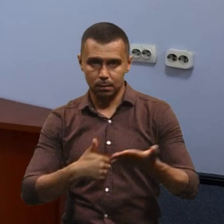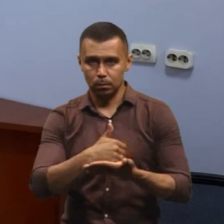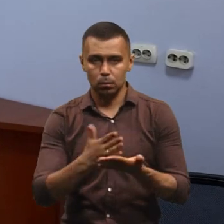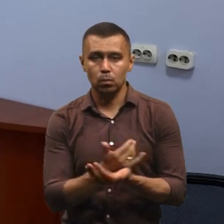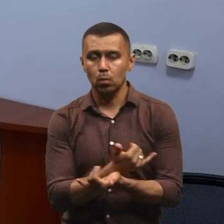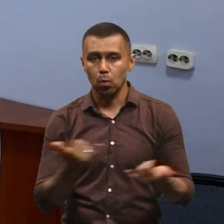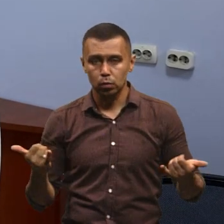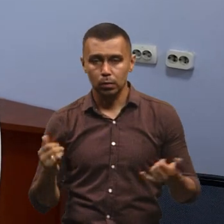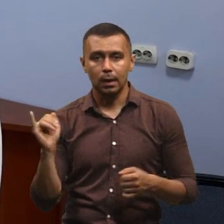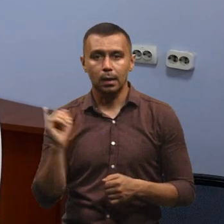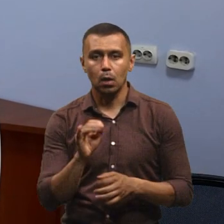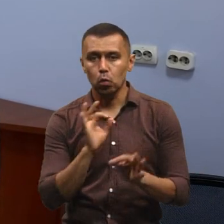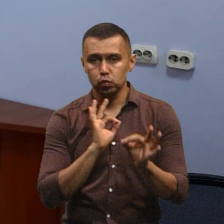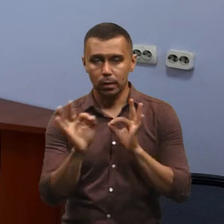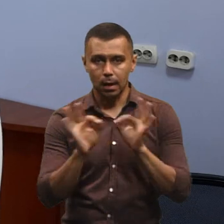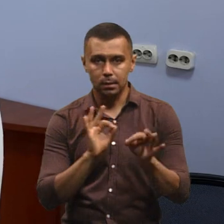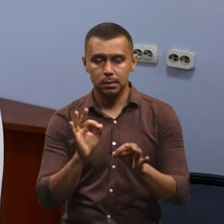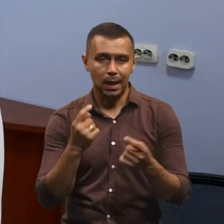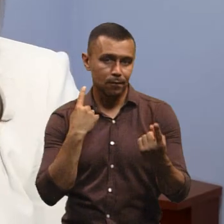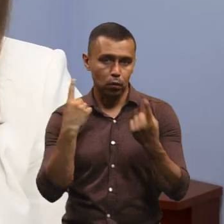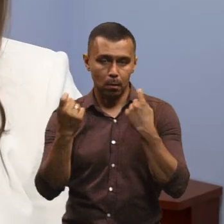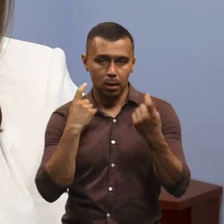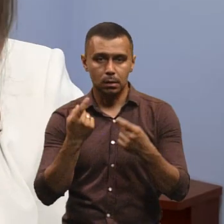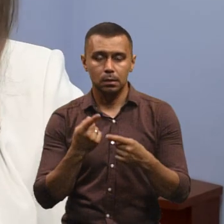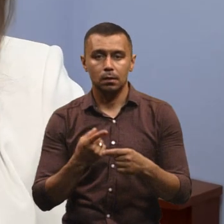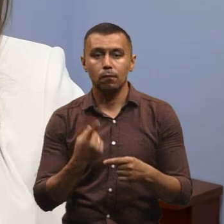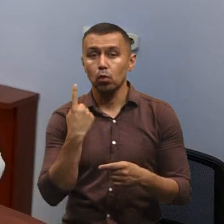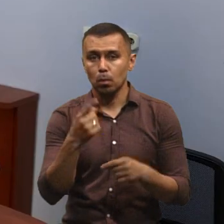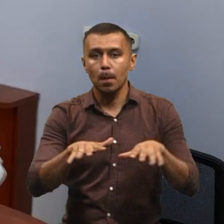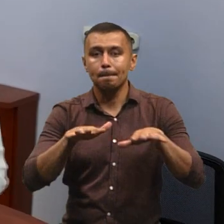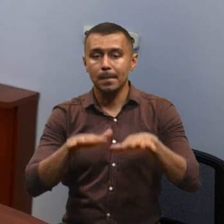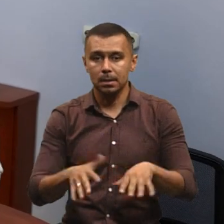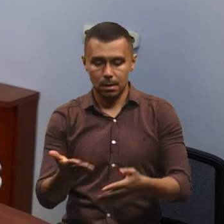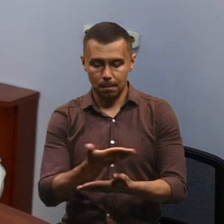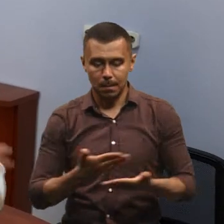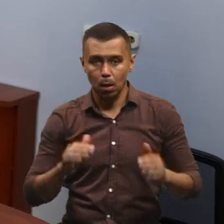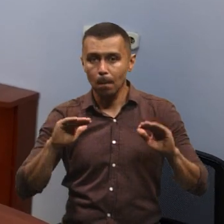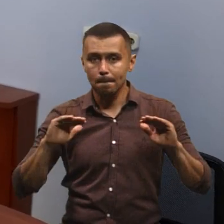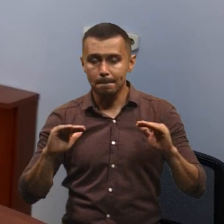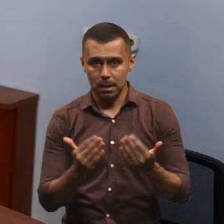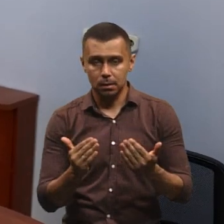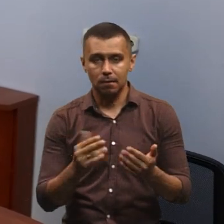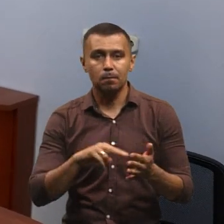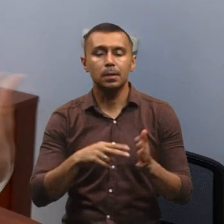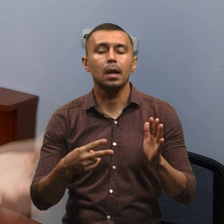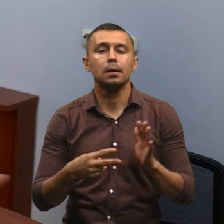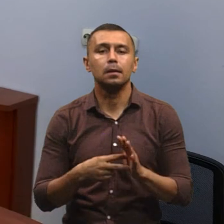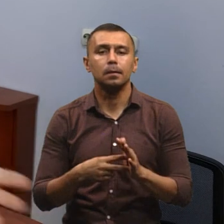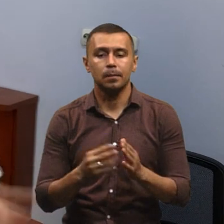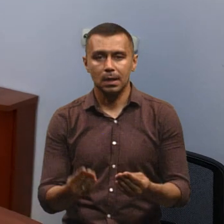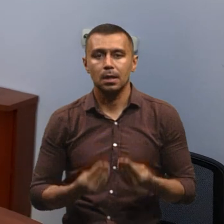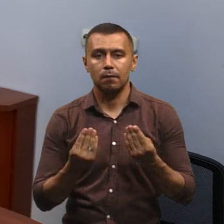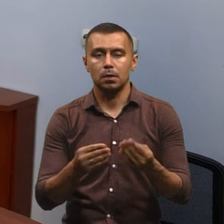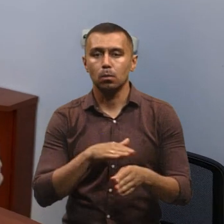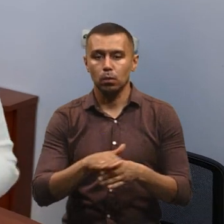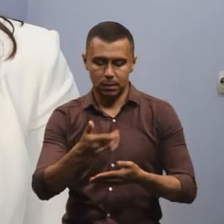і консультацій інформації саме в одному місці ми обмежені в плані надавати